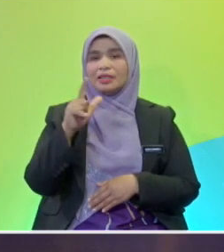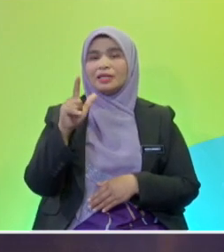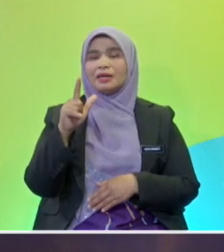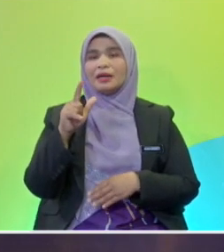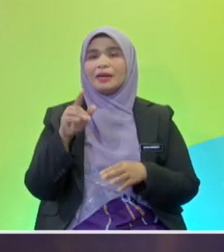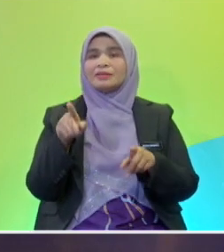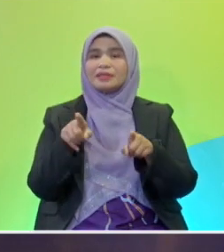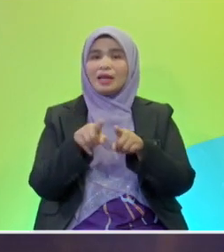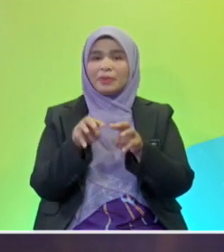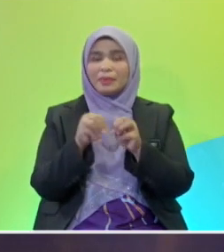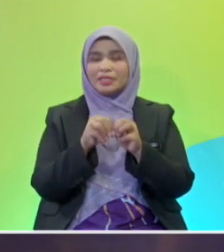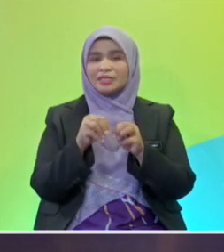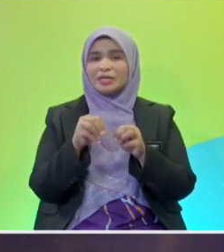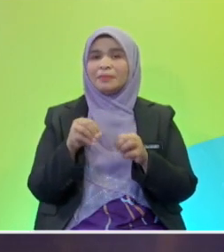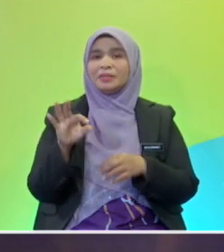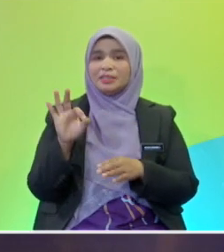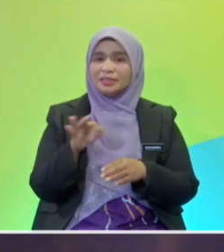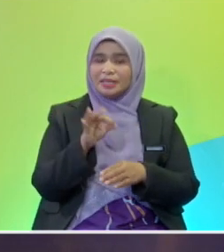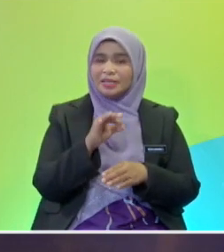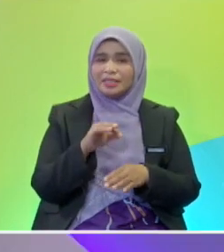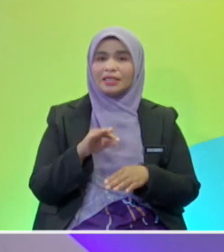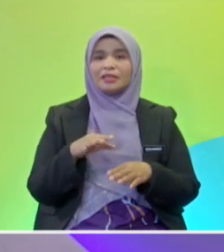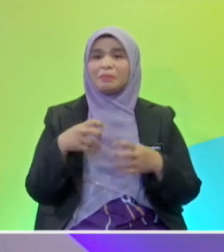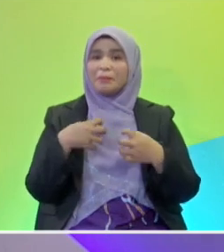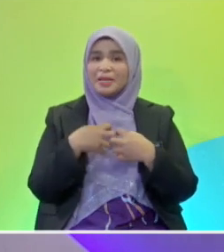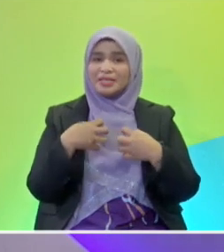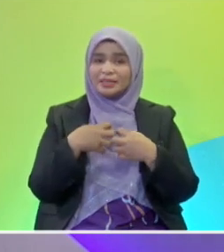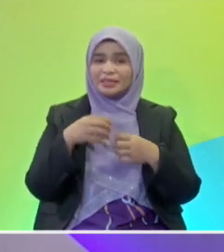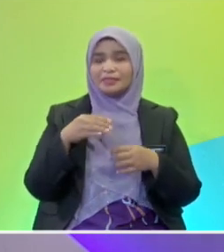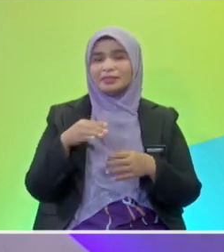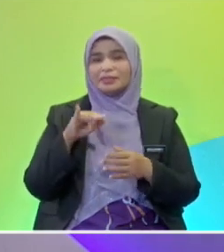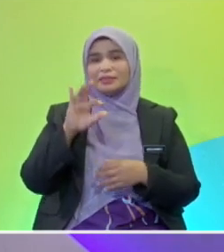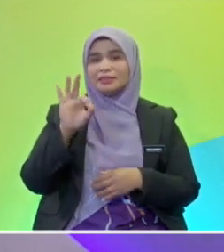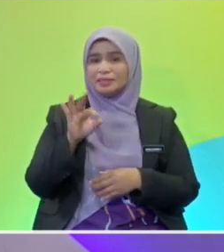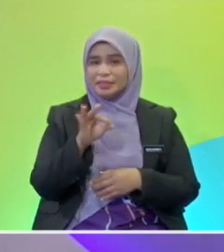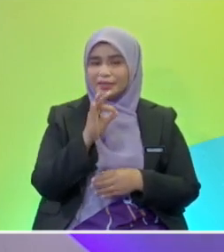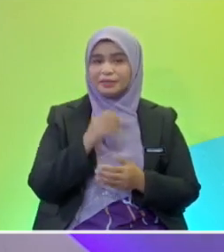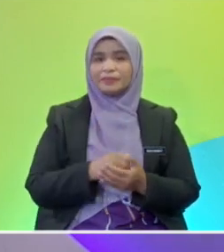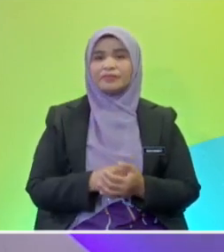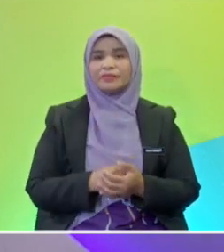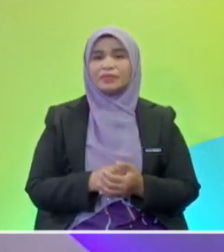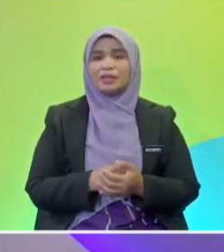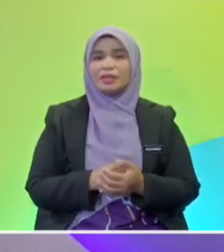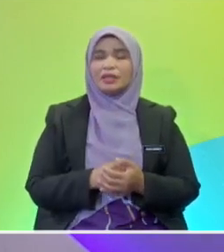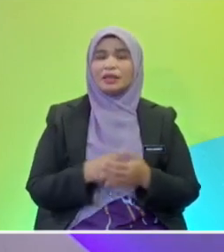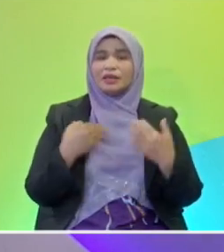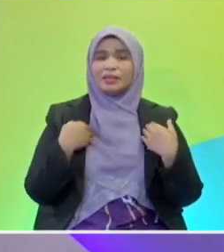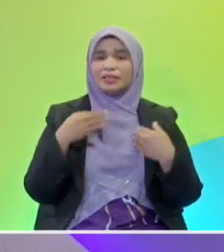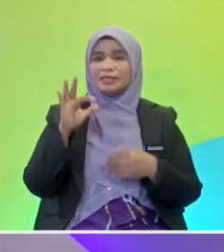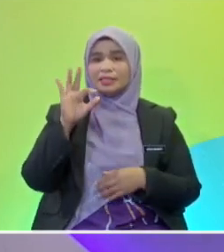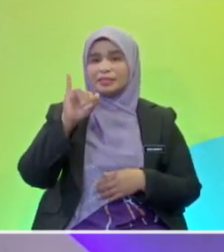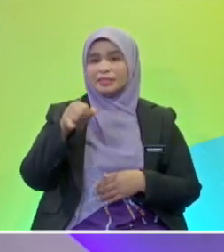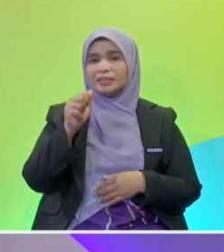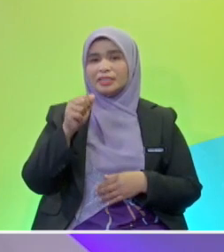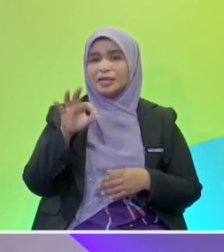mesin jahit Ha dia memang boleh gantikan jahitan mesin jahit ini jahitan yang paling kukuhlah okey jahitan Kia okey kita ada jahitan sembat okey jahitan